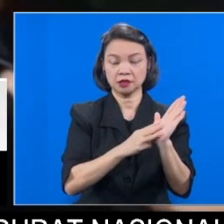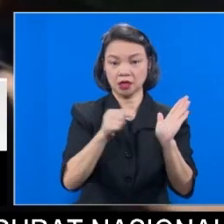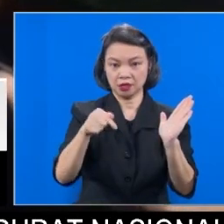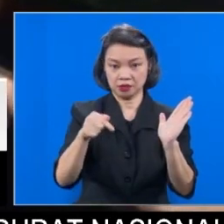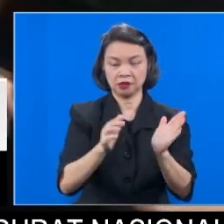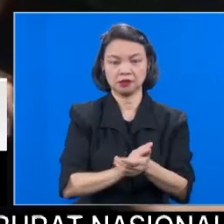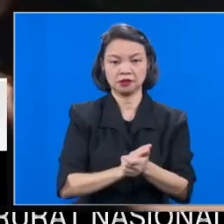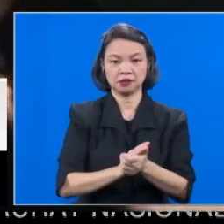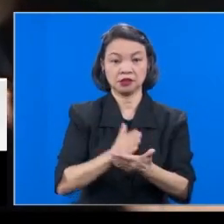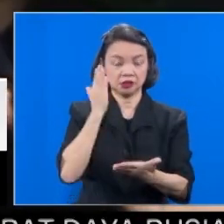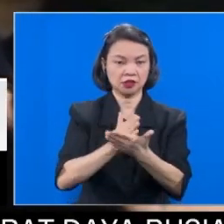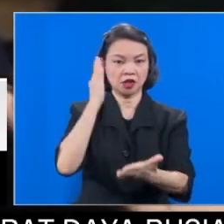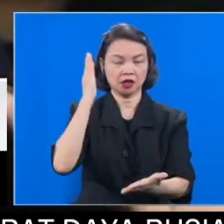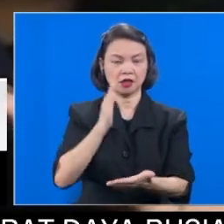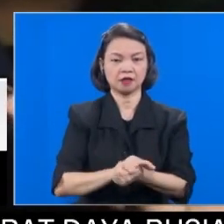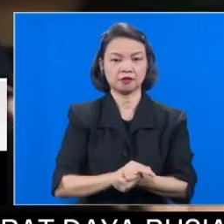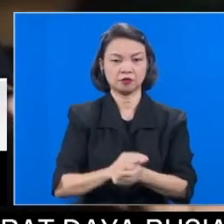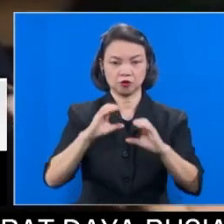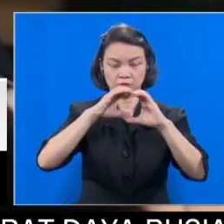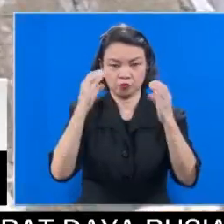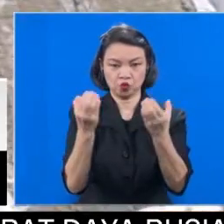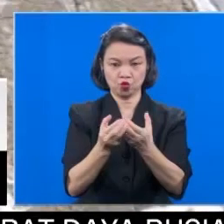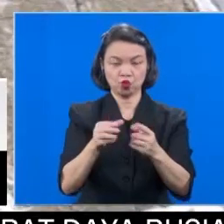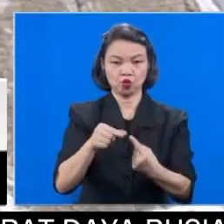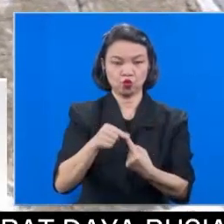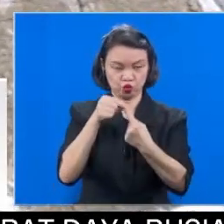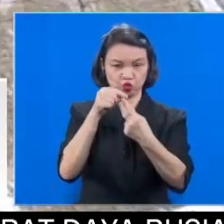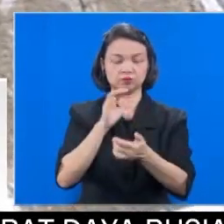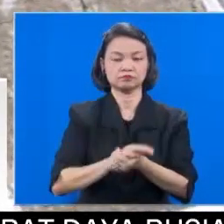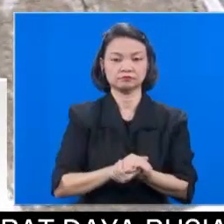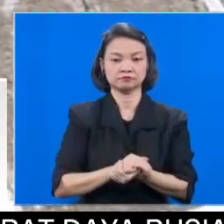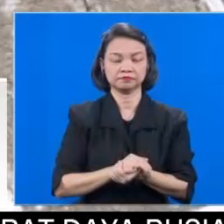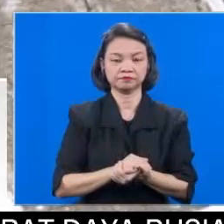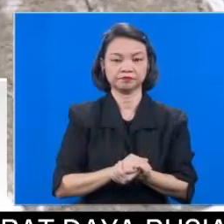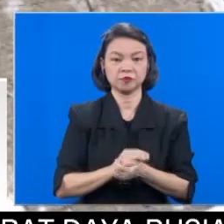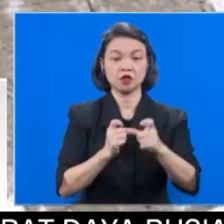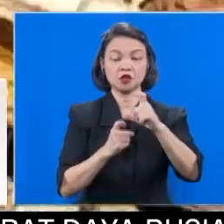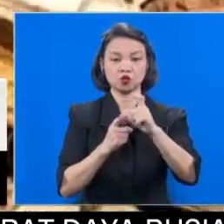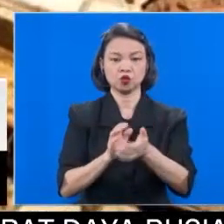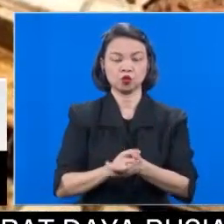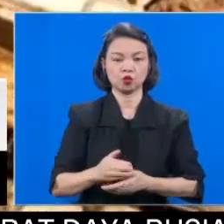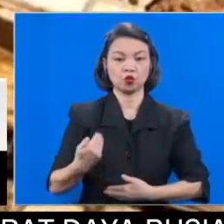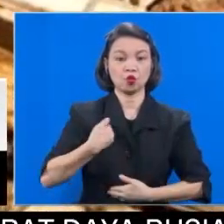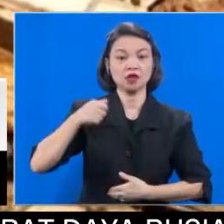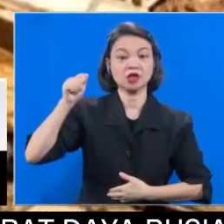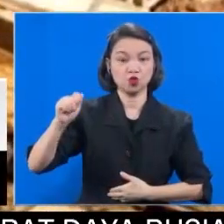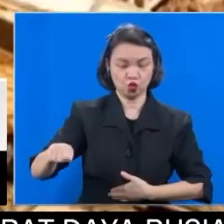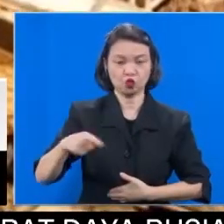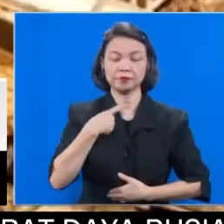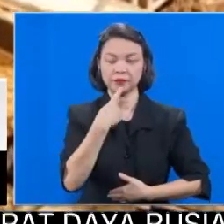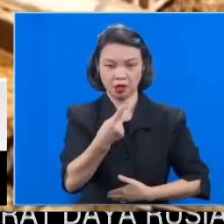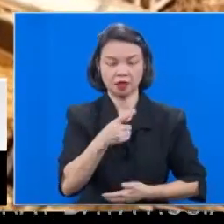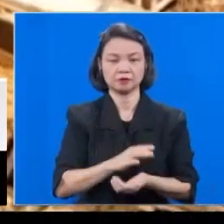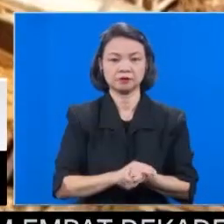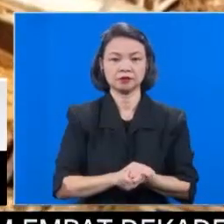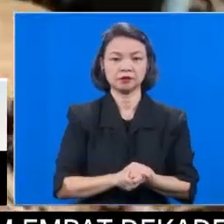dilakukan tindakan oleh tim khusus yang dibentuk oleh Pekapuran dilain pihak syafruddin selaku kuasa hukum ritual khas Budi mengaku bahwa